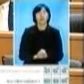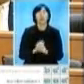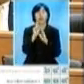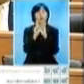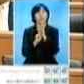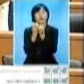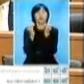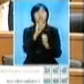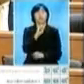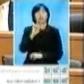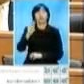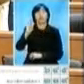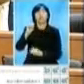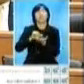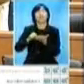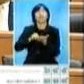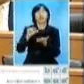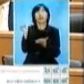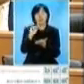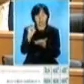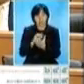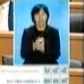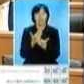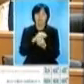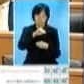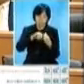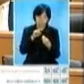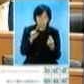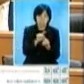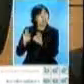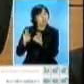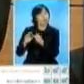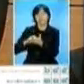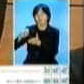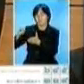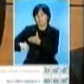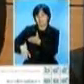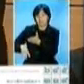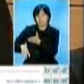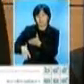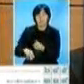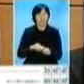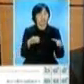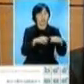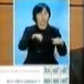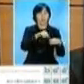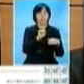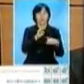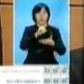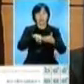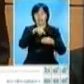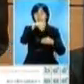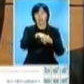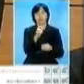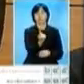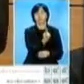ขเพื่อเปิดทางให้ตั้งสสร.แล้วร่างรัฐธรรมนูญใหม่ทั้งฉบับเนี่ยที่มันติดขัดอยู่เพราะว่ามีประชาชนไปร้องศาลรัฐธรรมนูญว่ามันอา